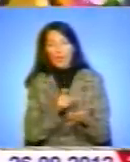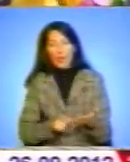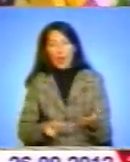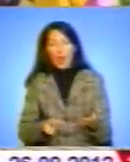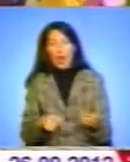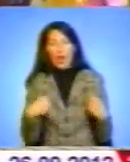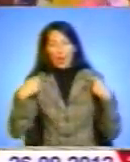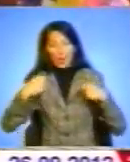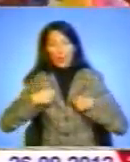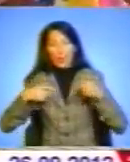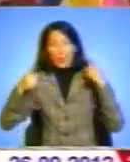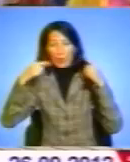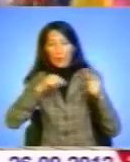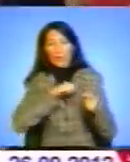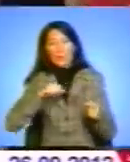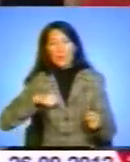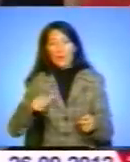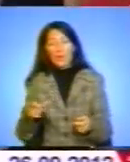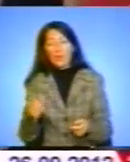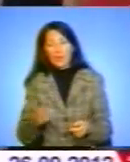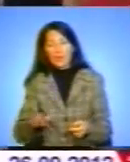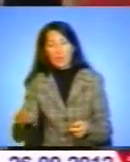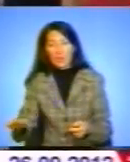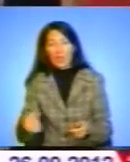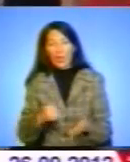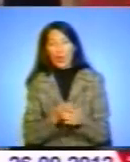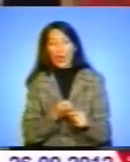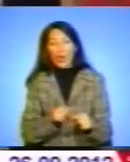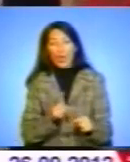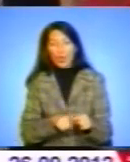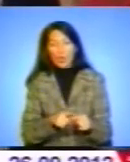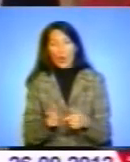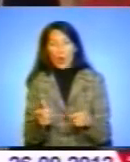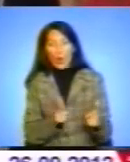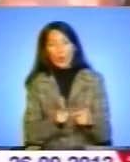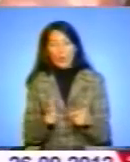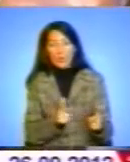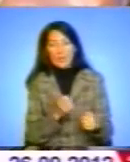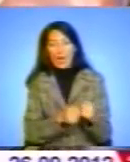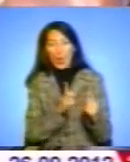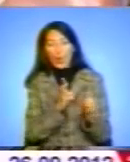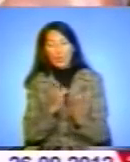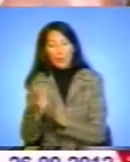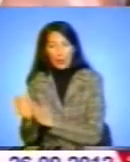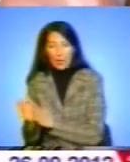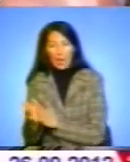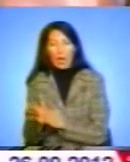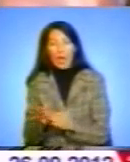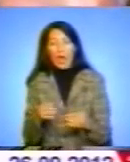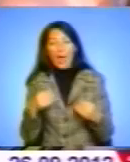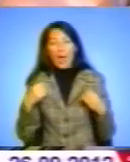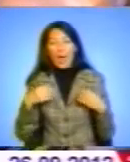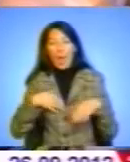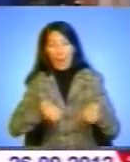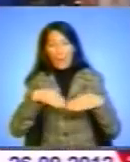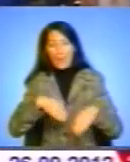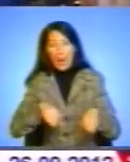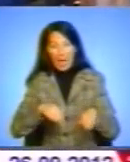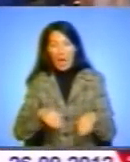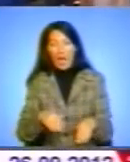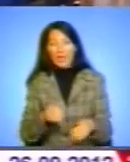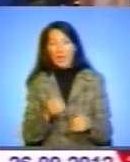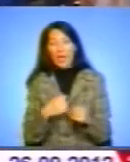самі читачі. До цього дня готувалася кожна із бібліотек міста. У результаті костюмований парад казкових героїв, присутність відомого в Україні